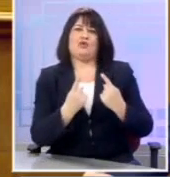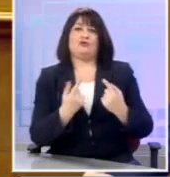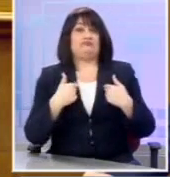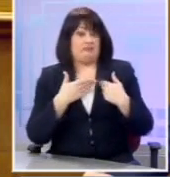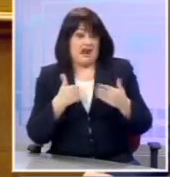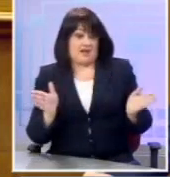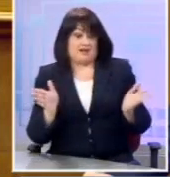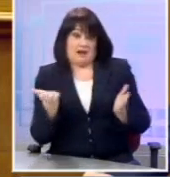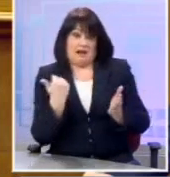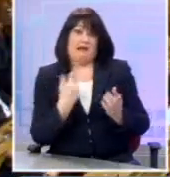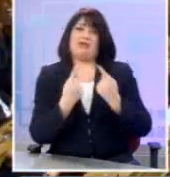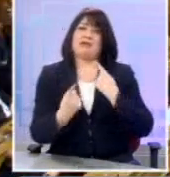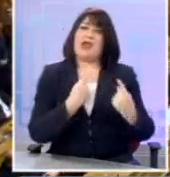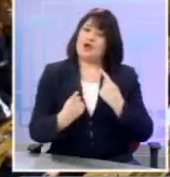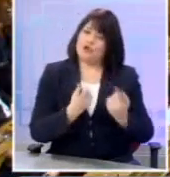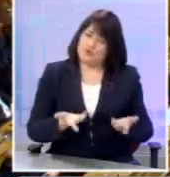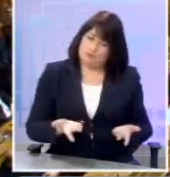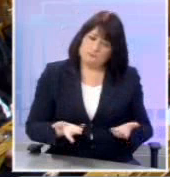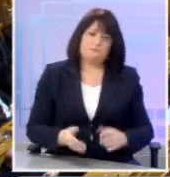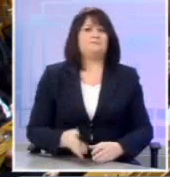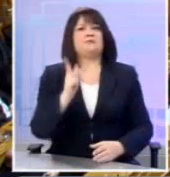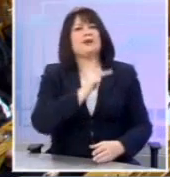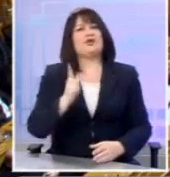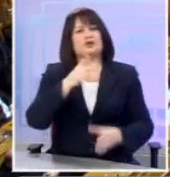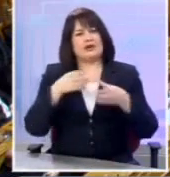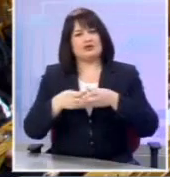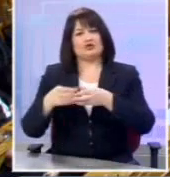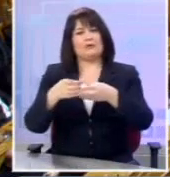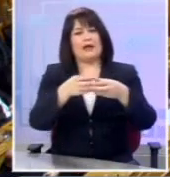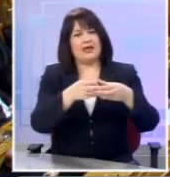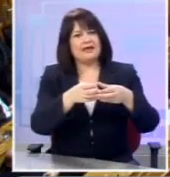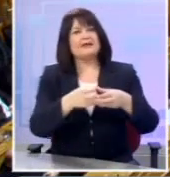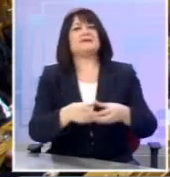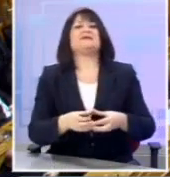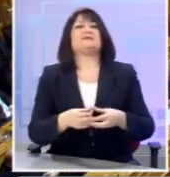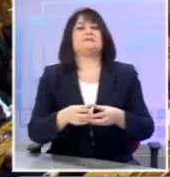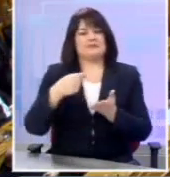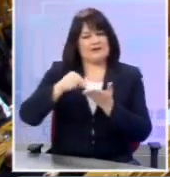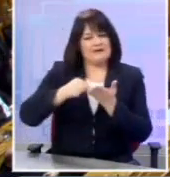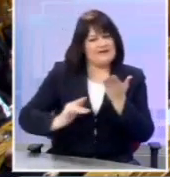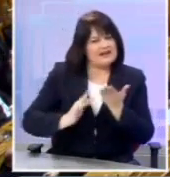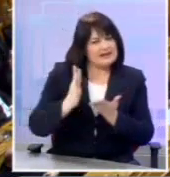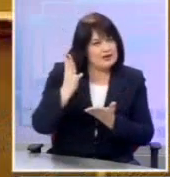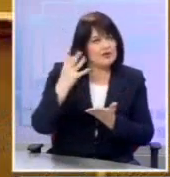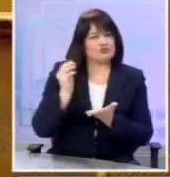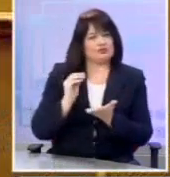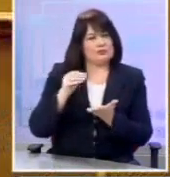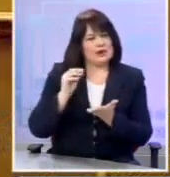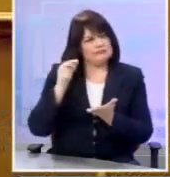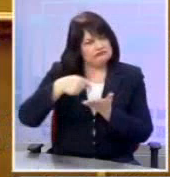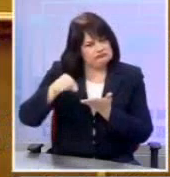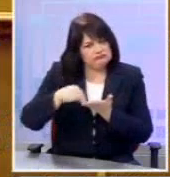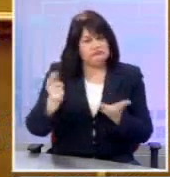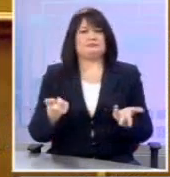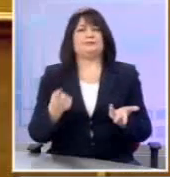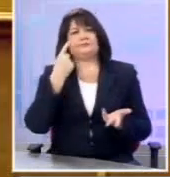ανοιχτό διάλογο ήδη με κοινωνικές ομάδες για βελτιωτικές παρεμβάσεις.